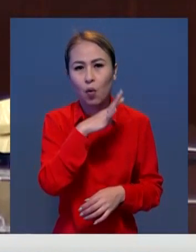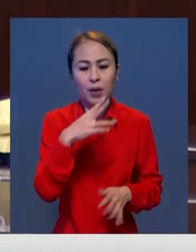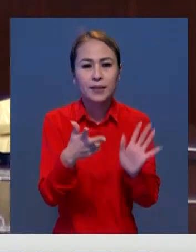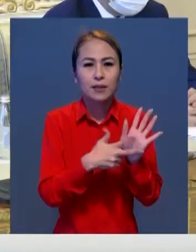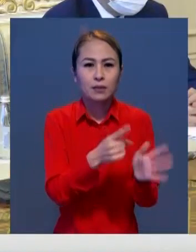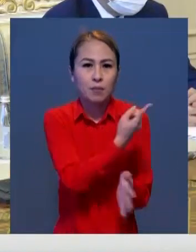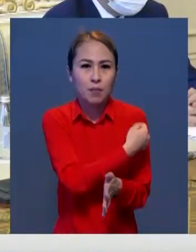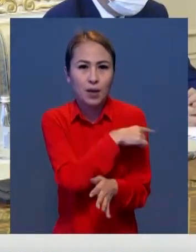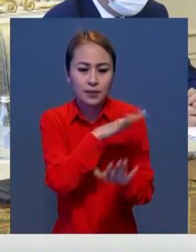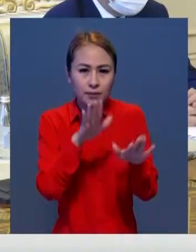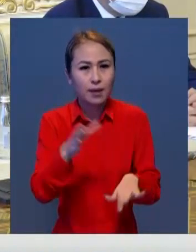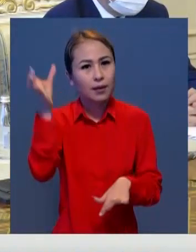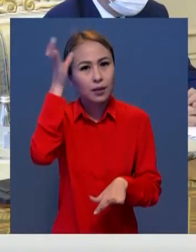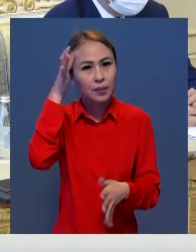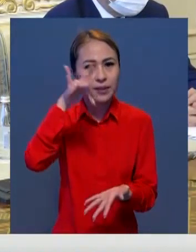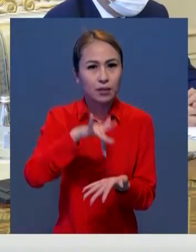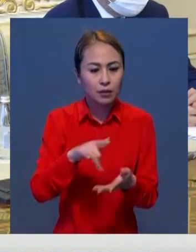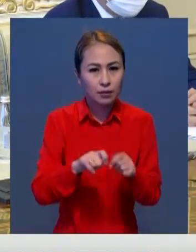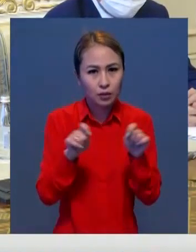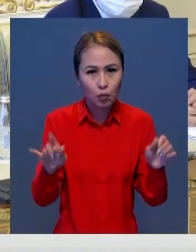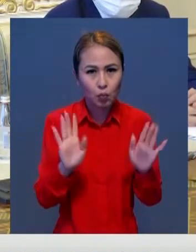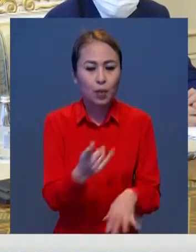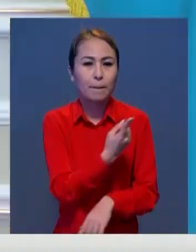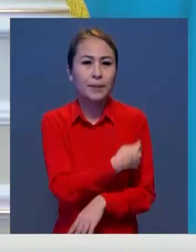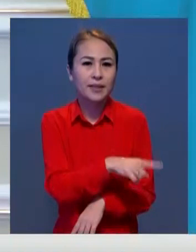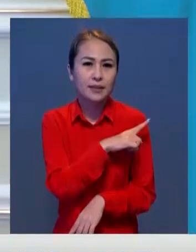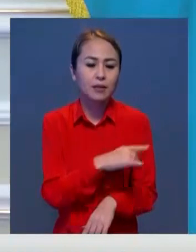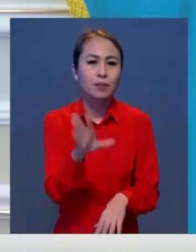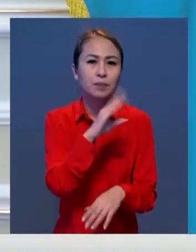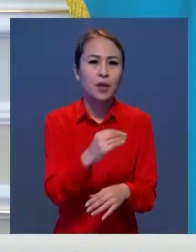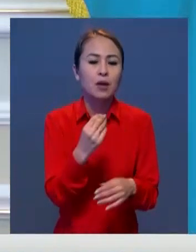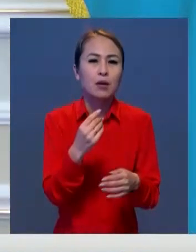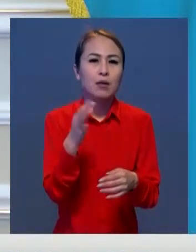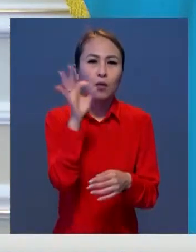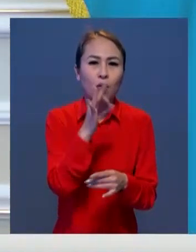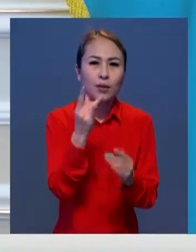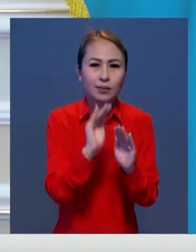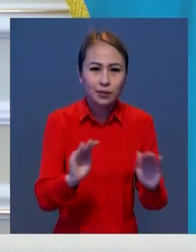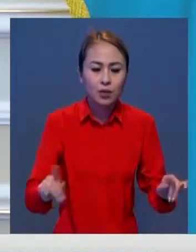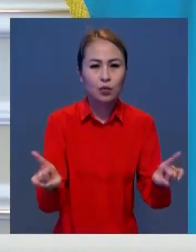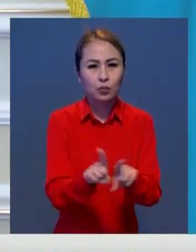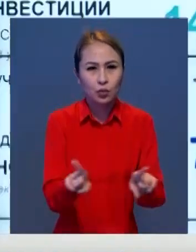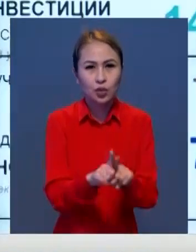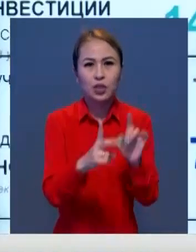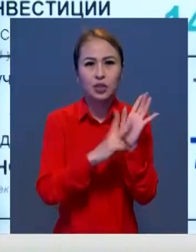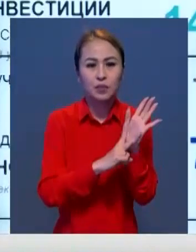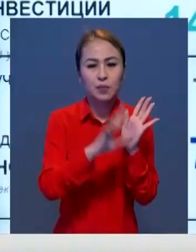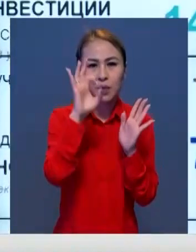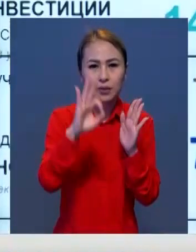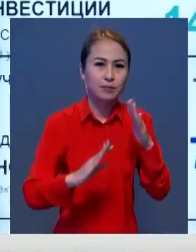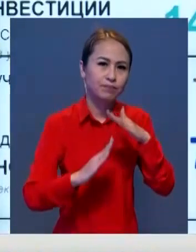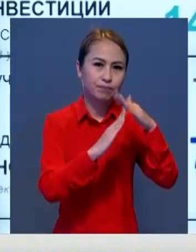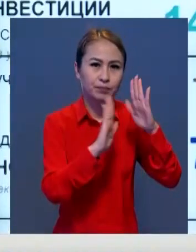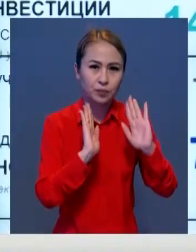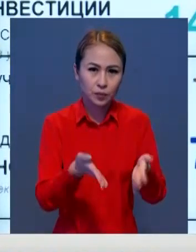аурухана және 2 ғылыми орталық салынады. Аудандағы медициналық ұйым мен перзентханалардың құрал жабдықпен қамтылуы 70%-ке жеткізіледі.